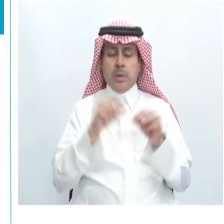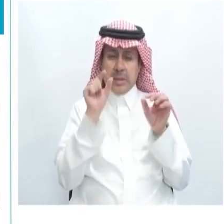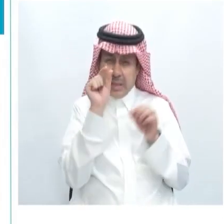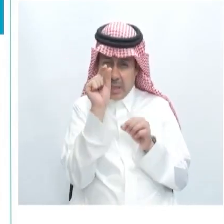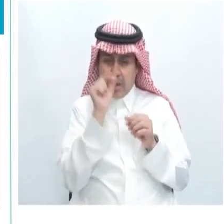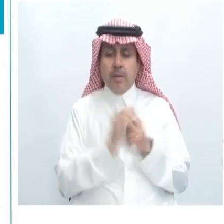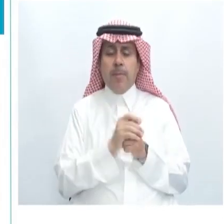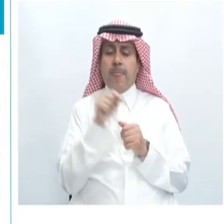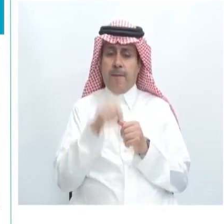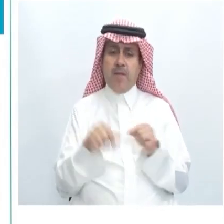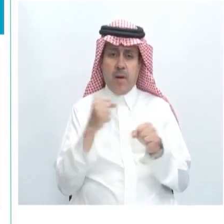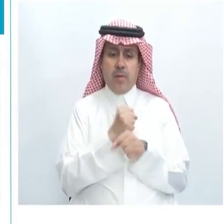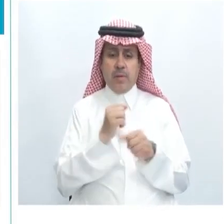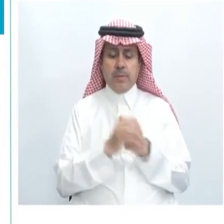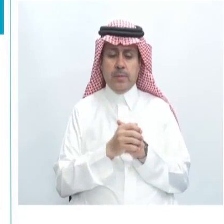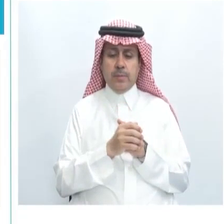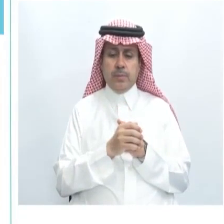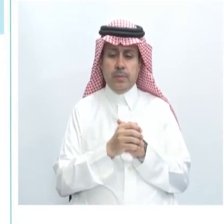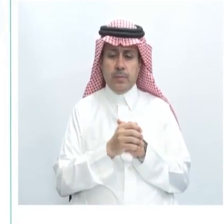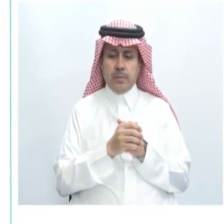في هذه الوظيفه